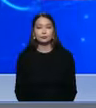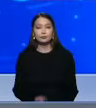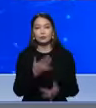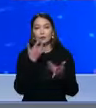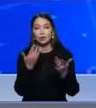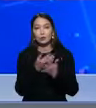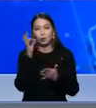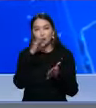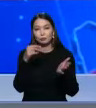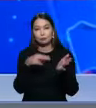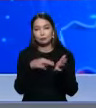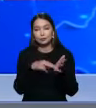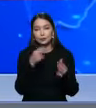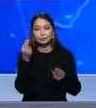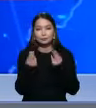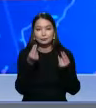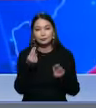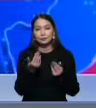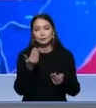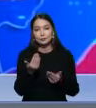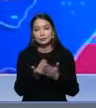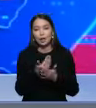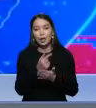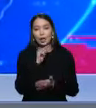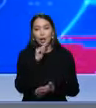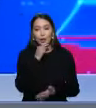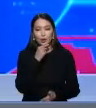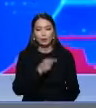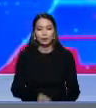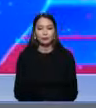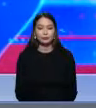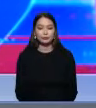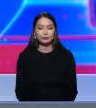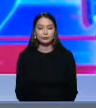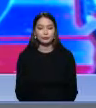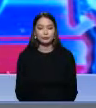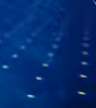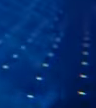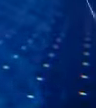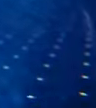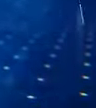Последние новости по тарифам и комуслугам в авторской рубрике Ергали Рамазанулы «Экономика».